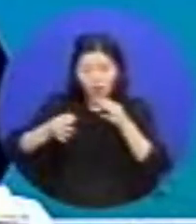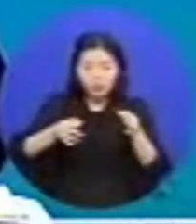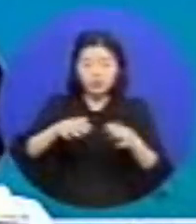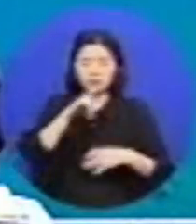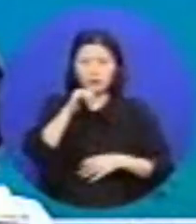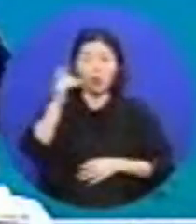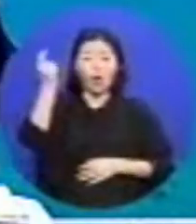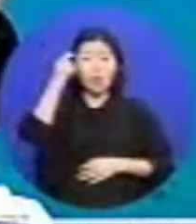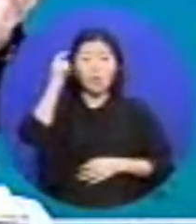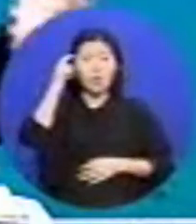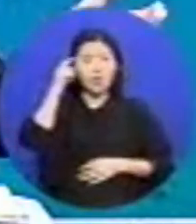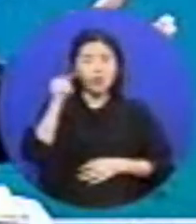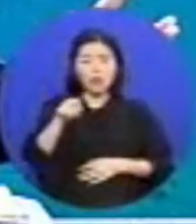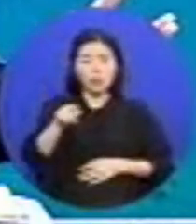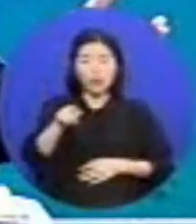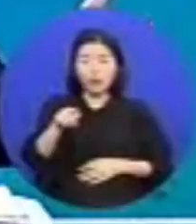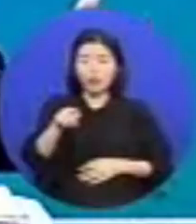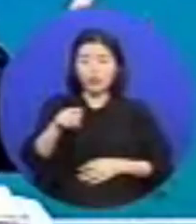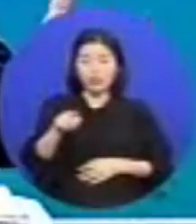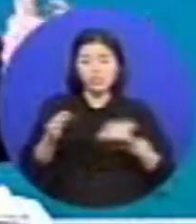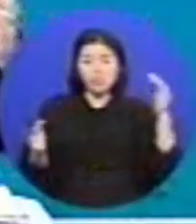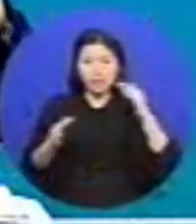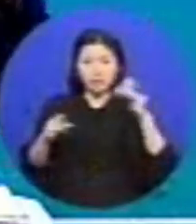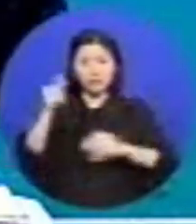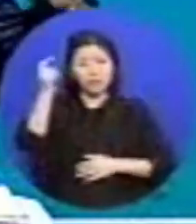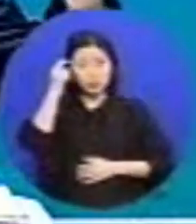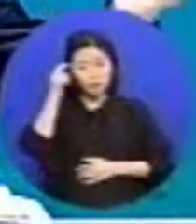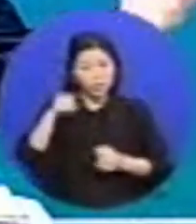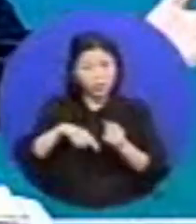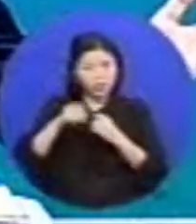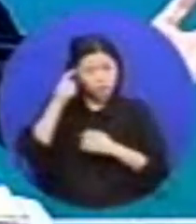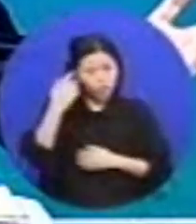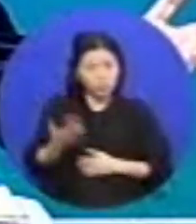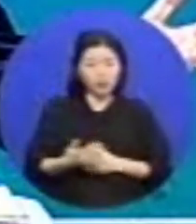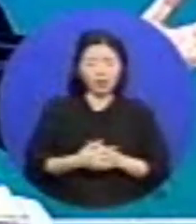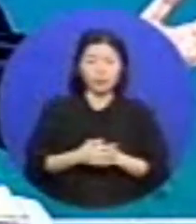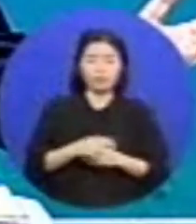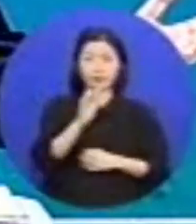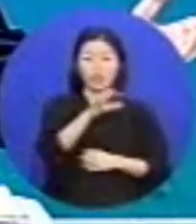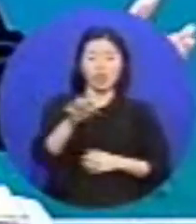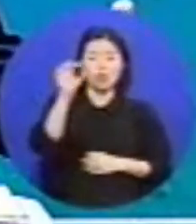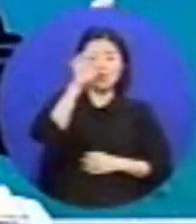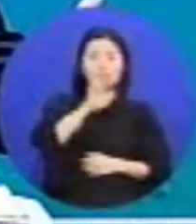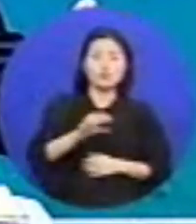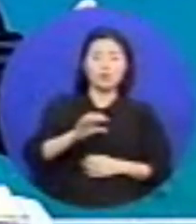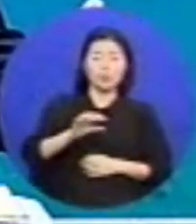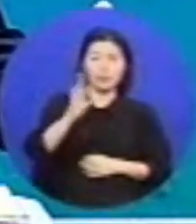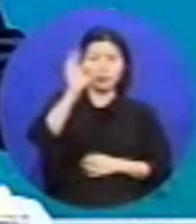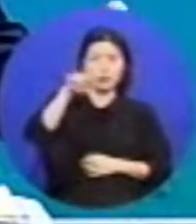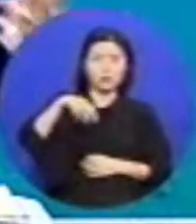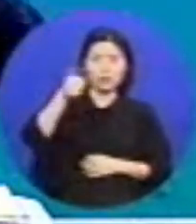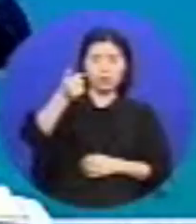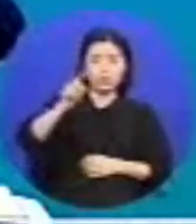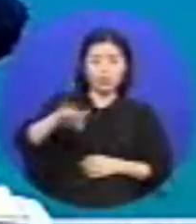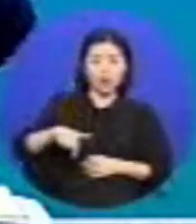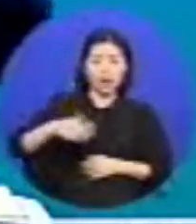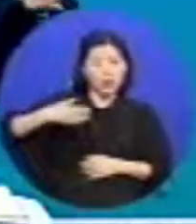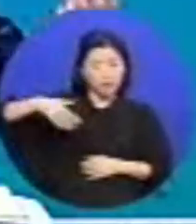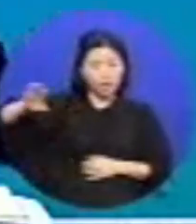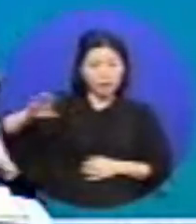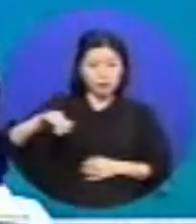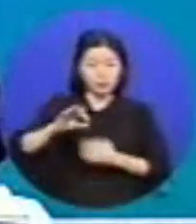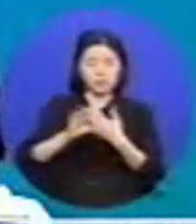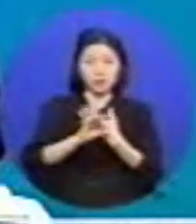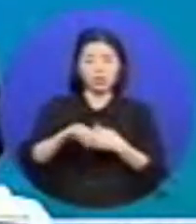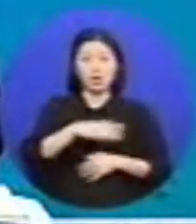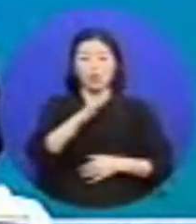왜 이런가? 도대체 얘들이 왜 이런가? 여러분 유럽에 유학을 갔을 정도면 그러면 우리나라에 있는 학생들